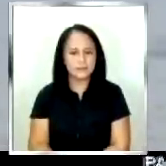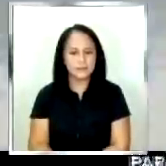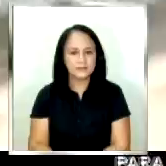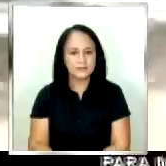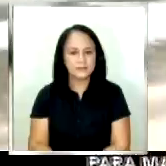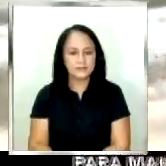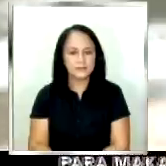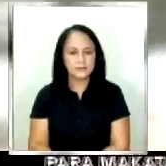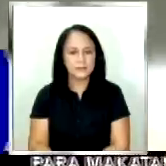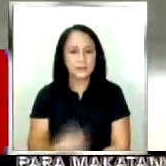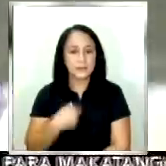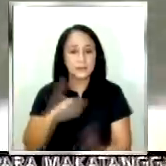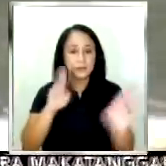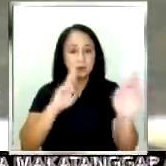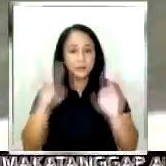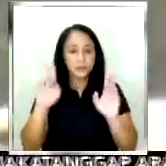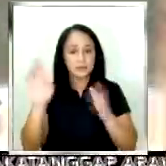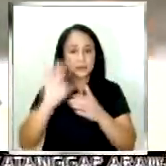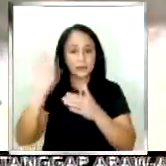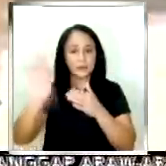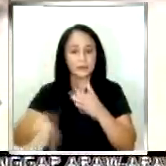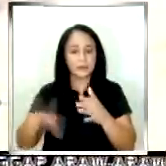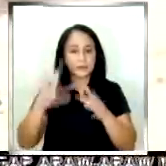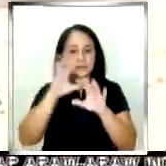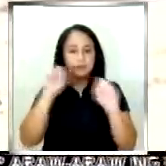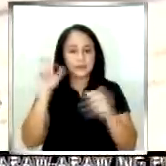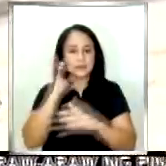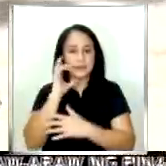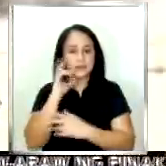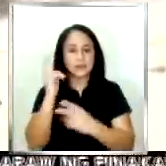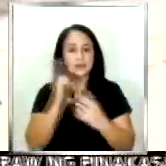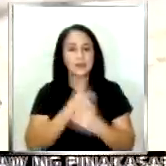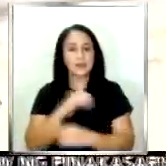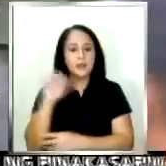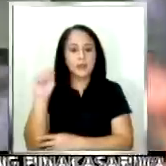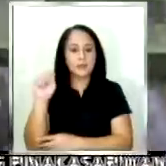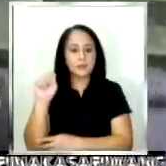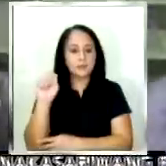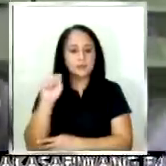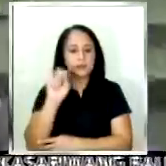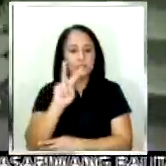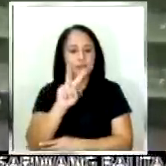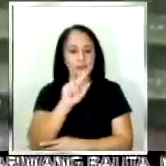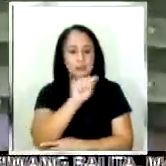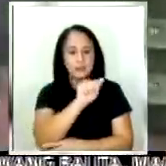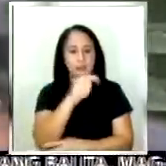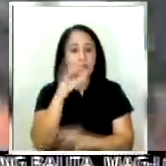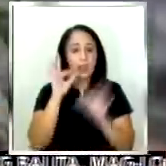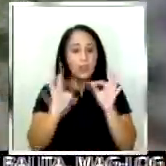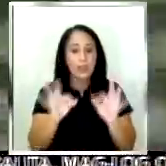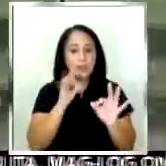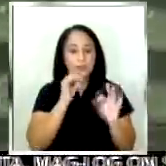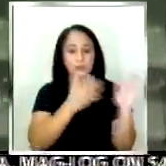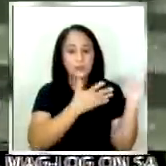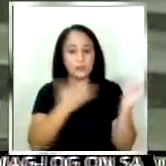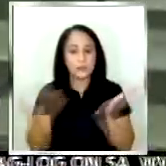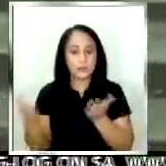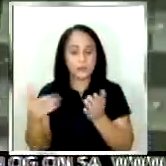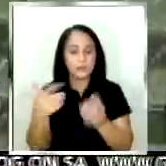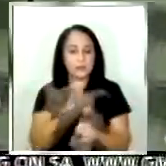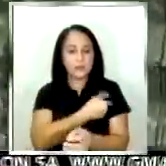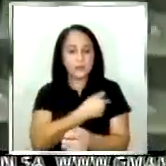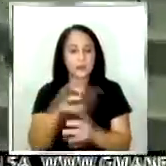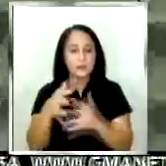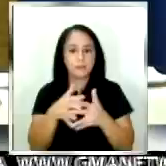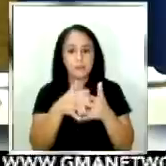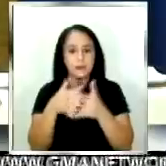Handa raw tapusin ni Pangulong Duterte ang Visiting Forces Agreement kapag hindi nakapag-deliver ng COVID vaccine ng American pharmaceutical company